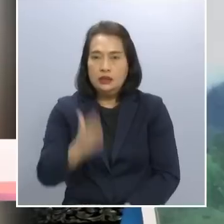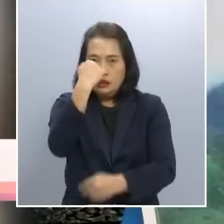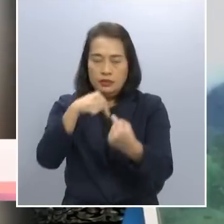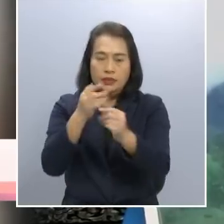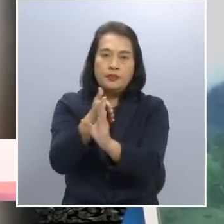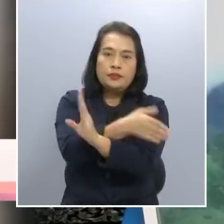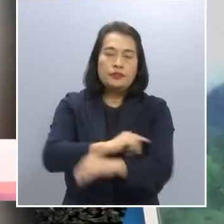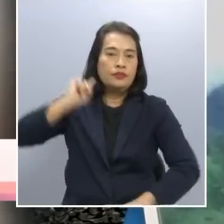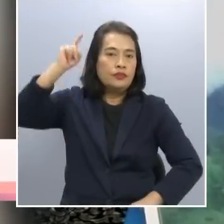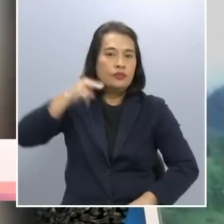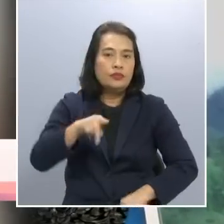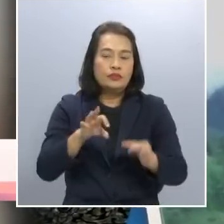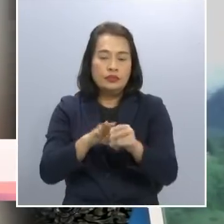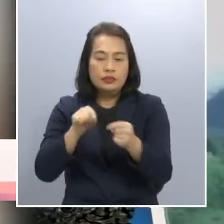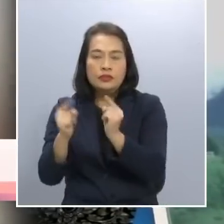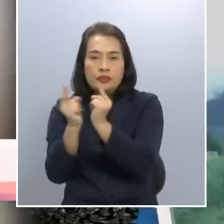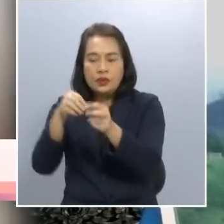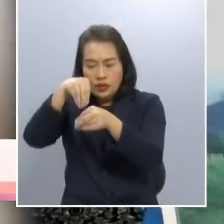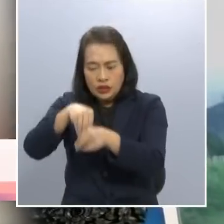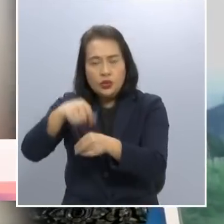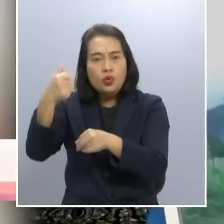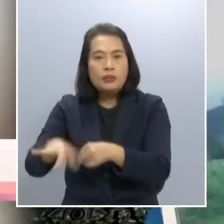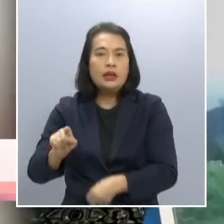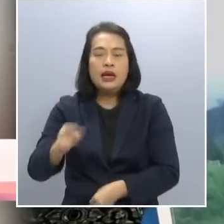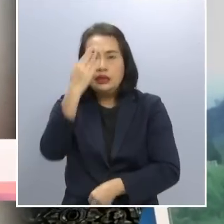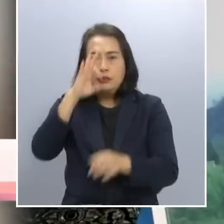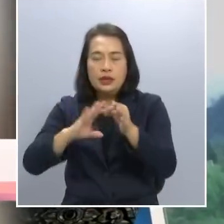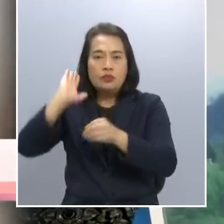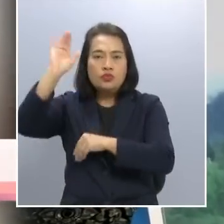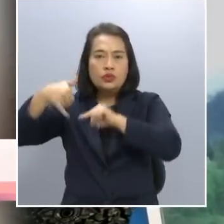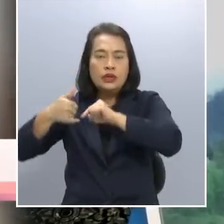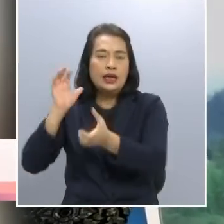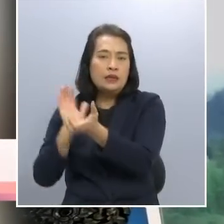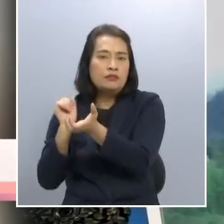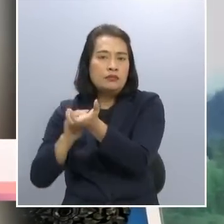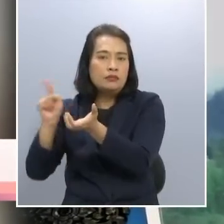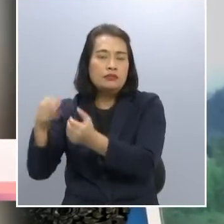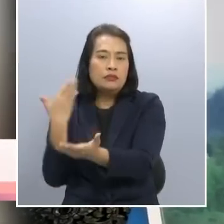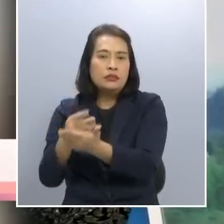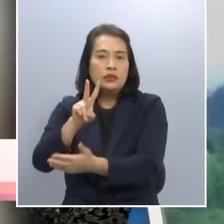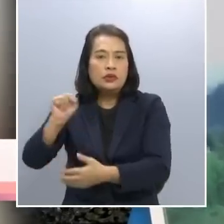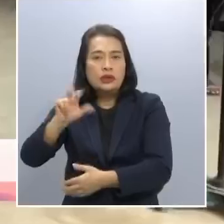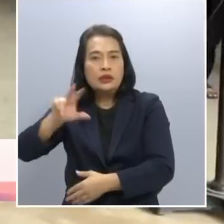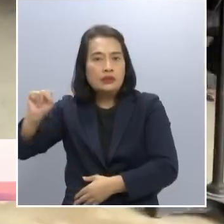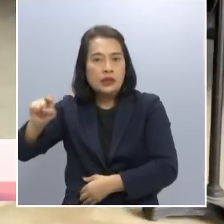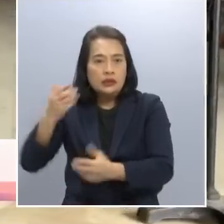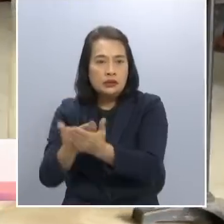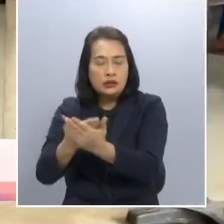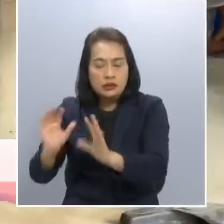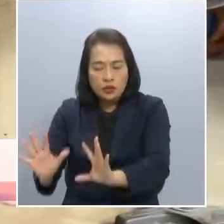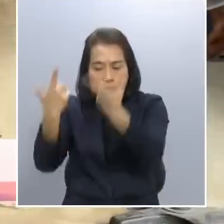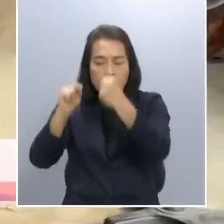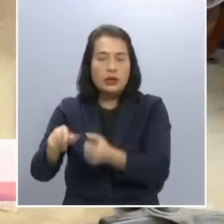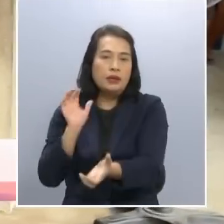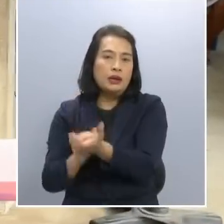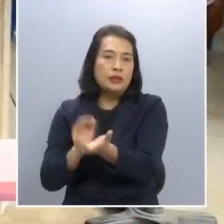าวคบกับผู้ก่อเหตุแต่ว่าอยู่ด้วยกันไม่ได้เพราะว่าคนก่อเหตุติดพนันมีเงิน 200,000-300,000 ก็หมดไปกับการพนัน